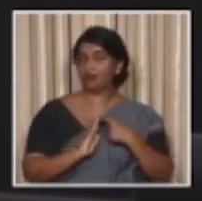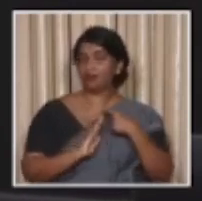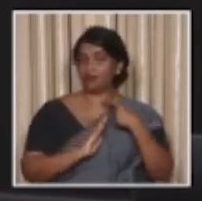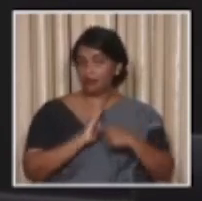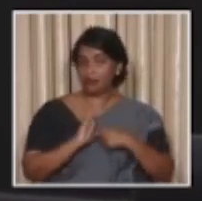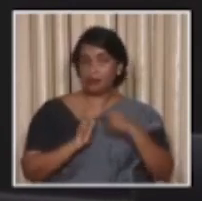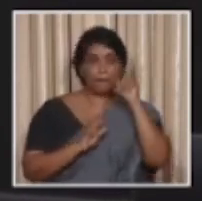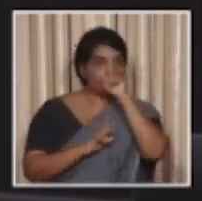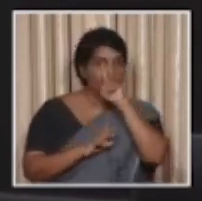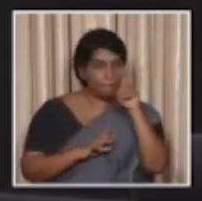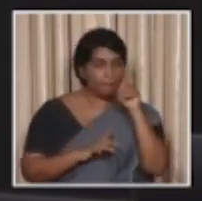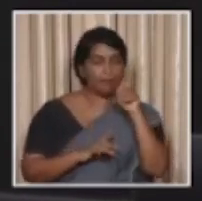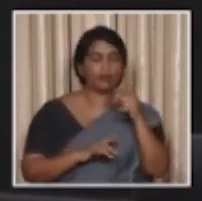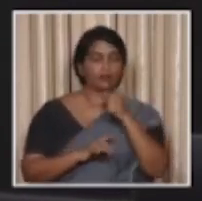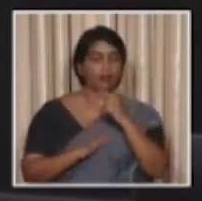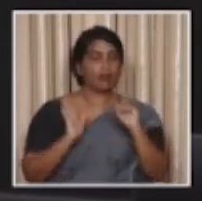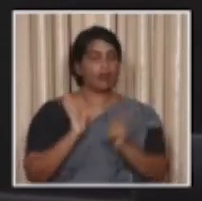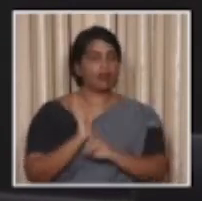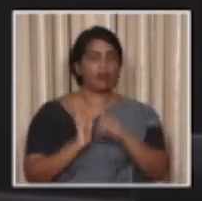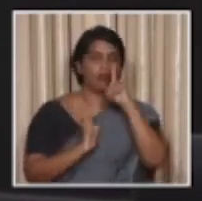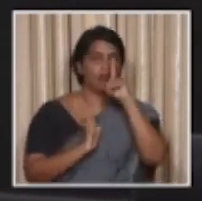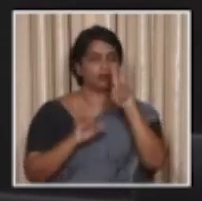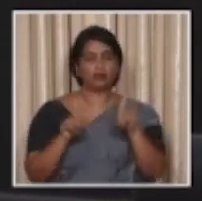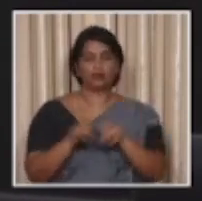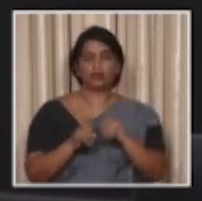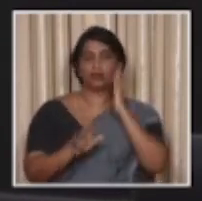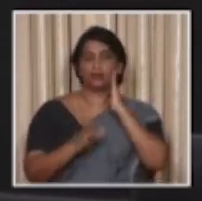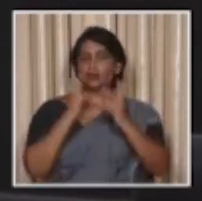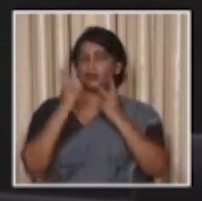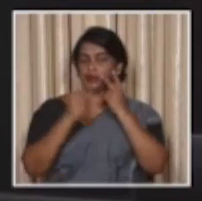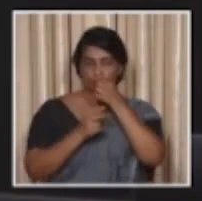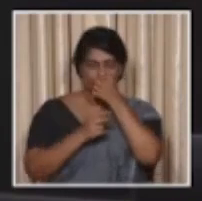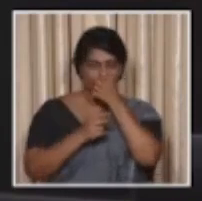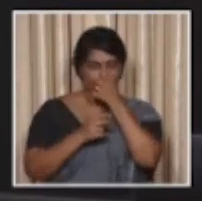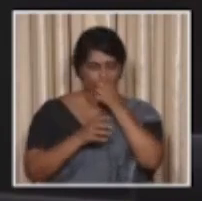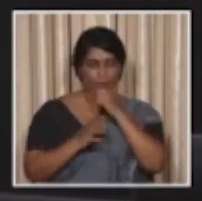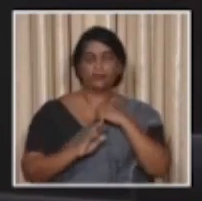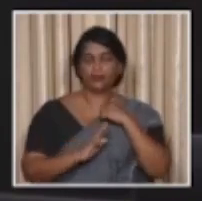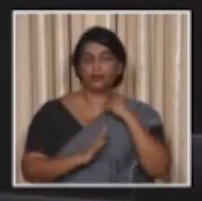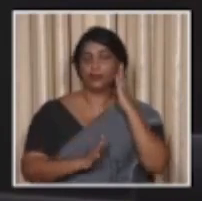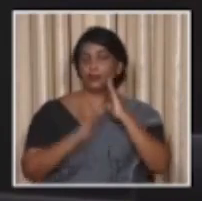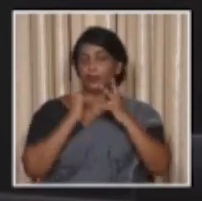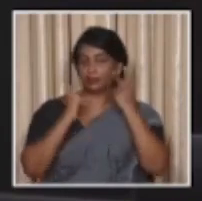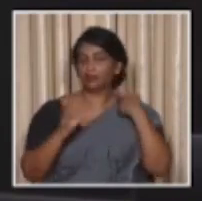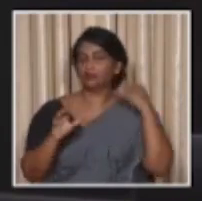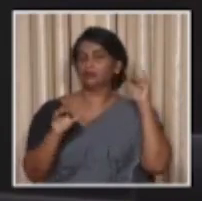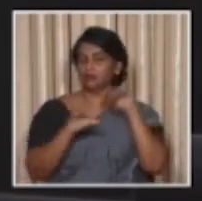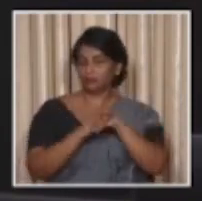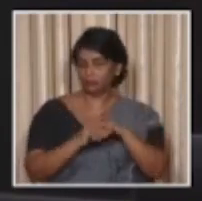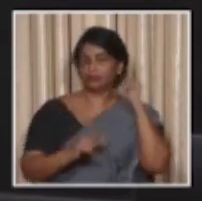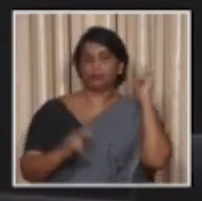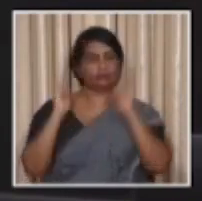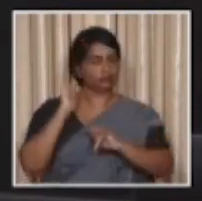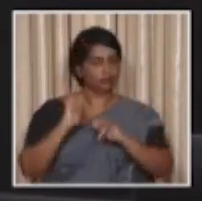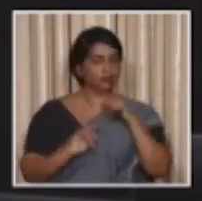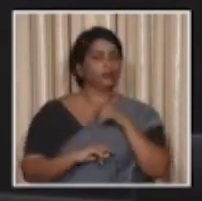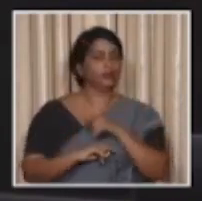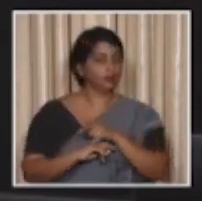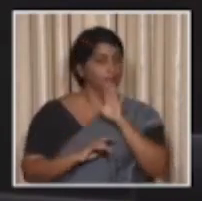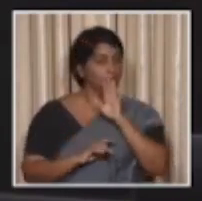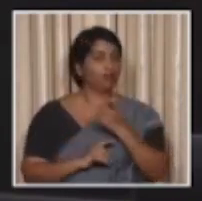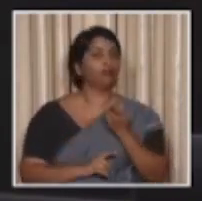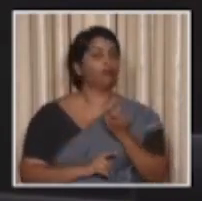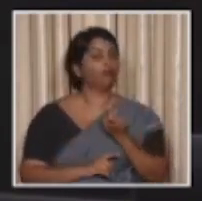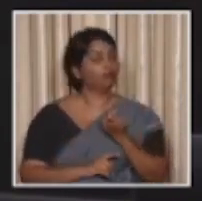ලංකාවට මාසයකට ලක්ෂයක වගේ ප්‍රමාණයක් සංචාරකයෝ සංචාරය කිරීම උදෙසා සහභාගි වෙනවා. ඔවුන්ගේ